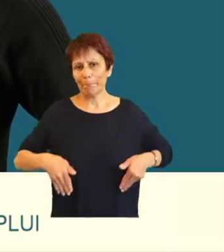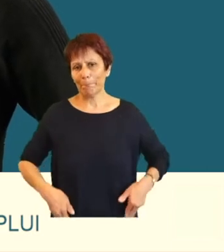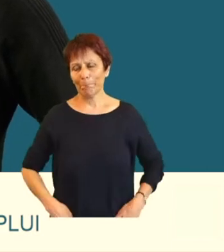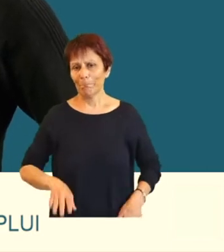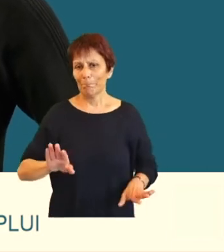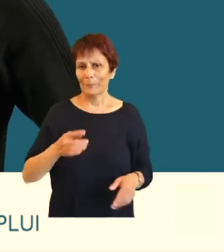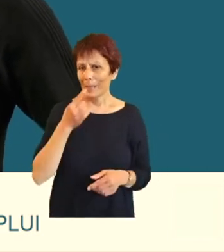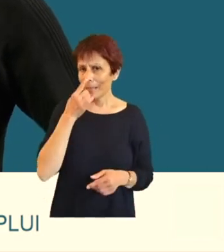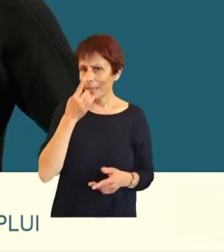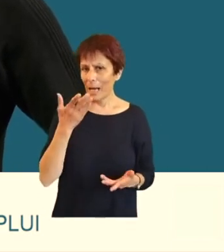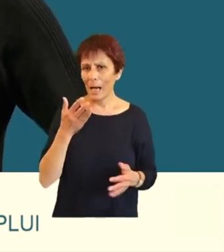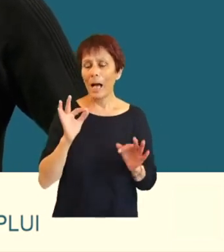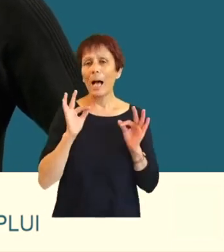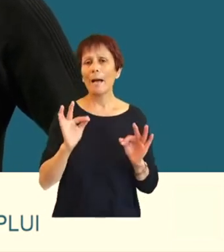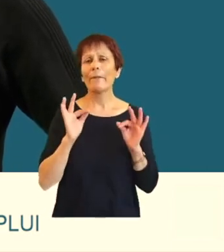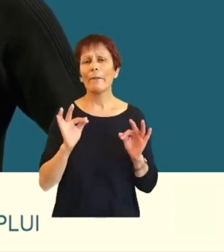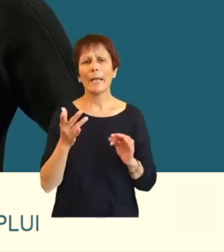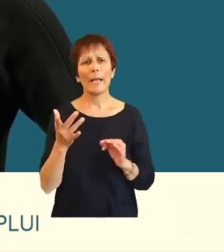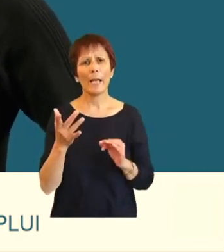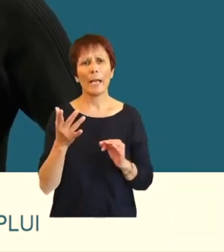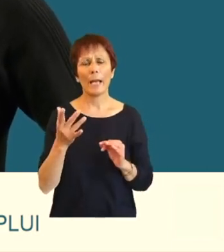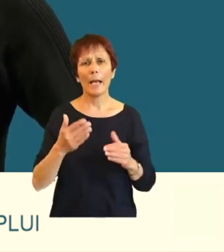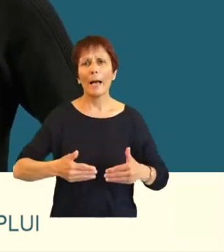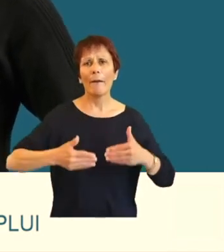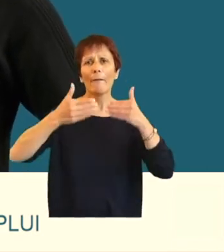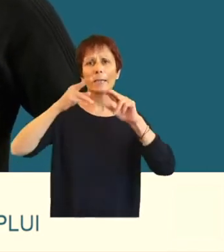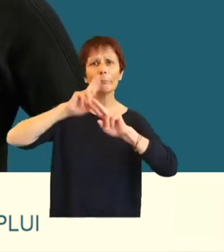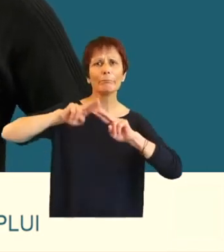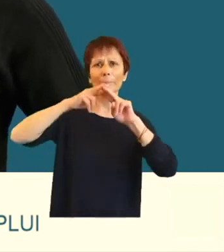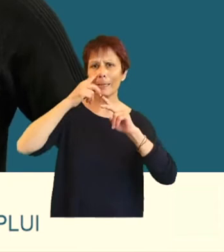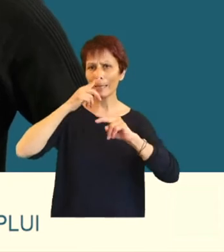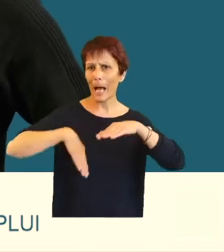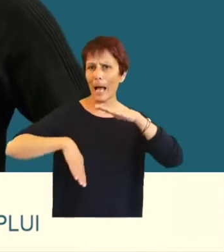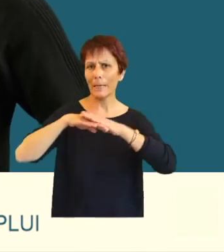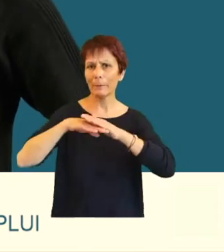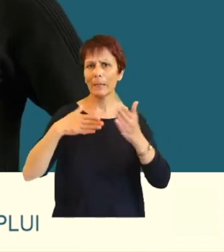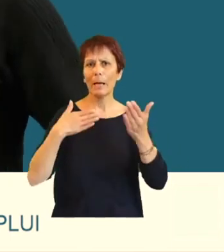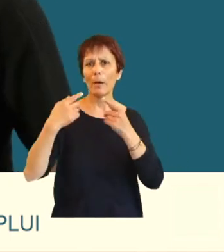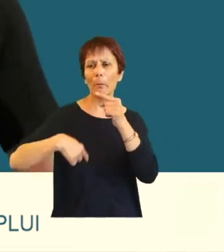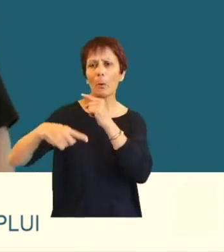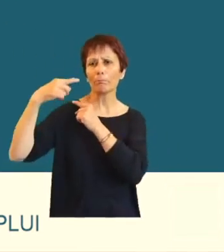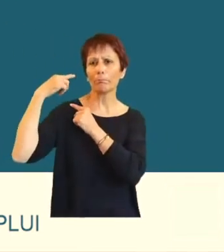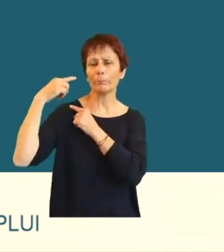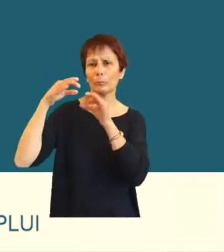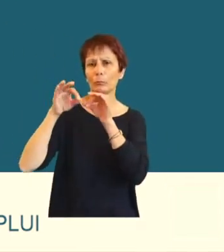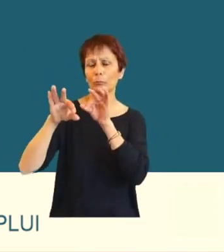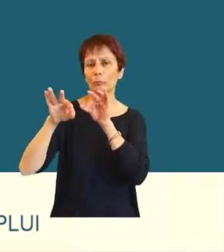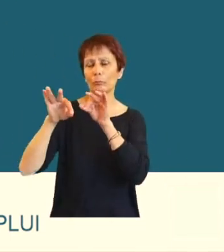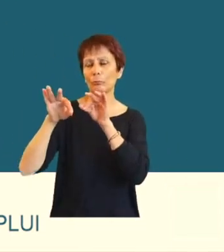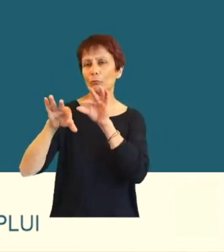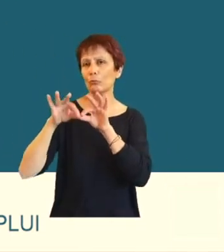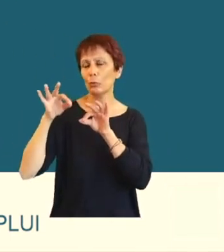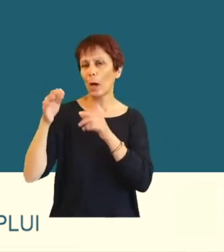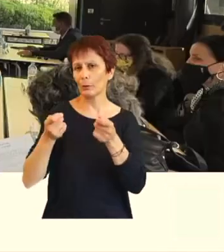des possibilités en matière de ravalement de façade par rapport à l'ancienne version. Voilà. Qu'est-ce